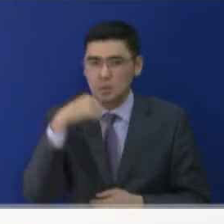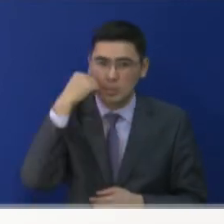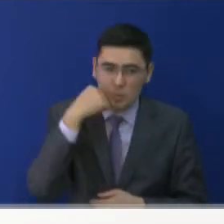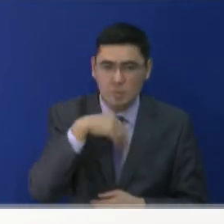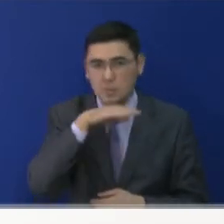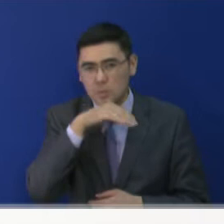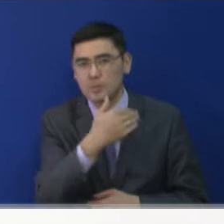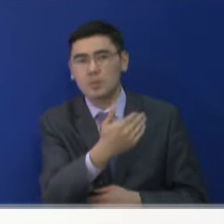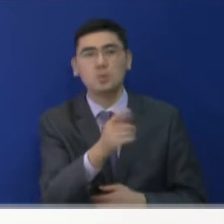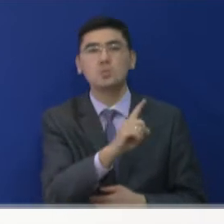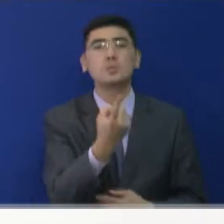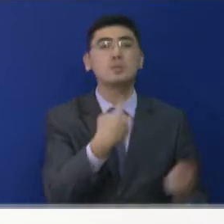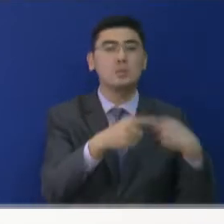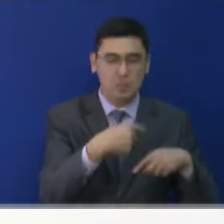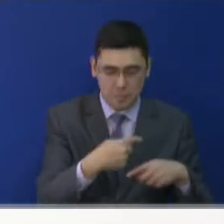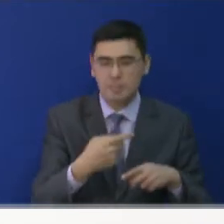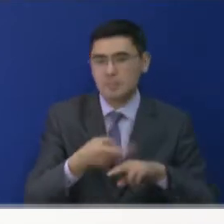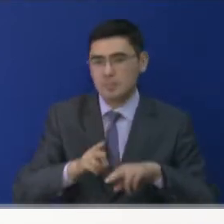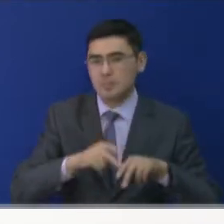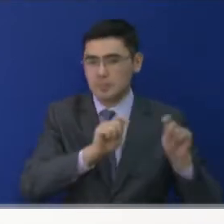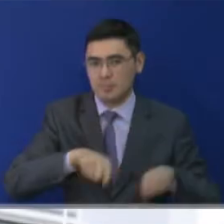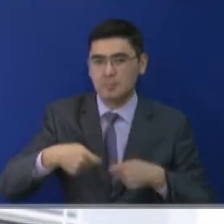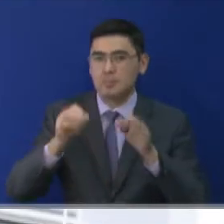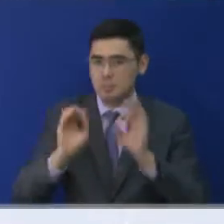талап тілегі де осы екендігін жеткізді.